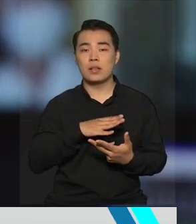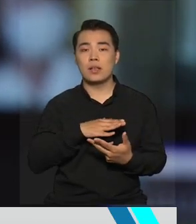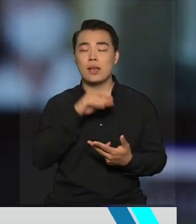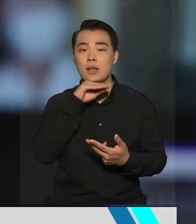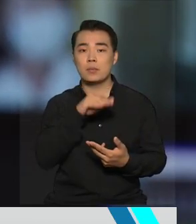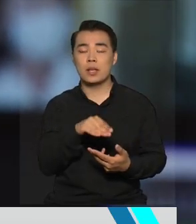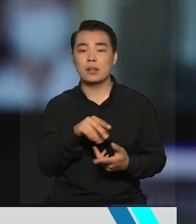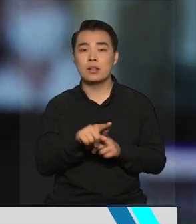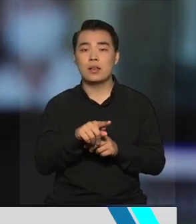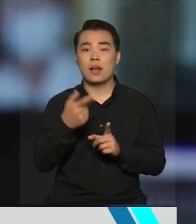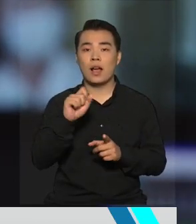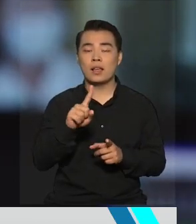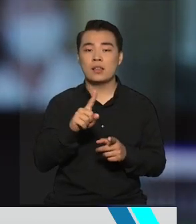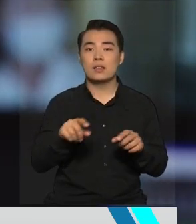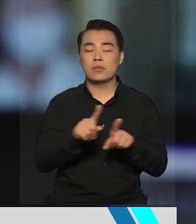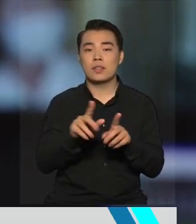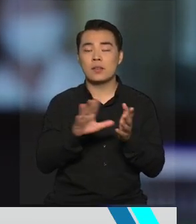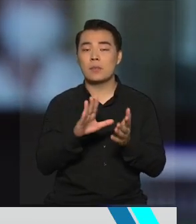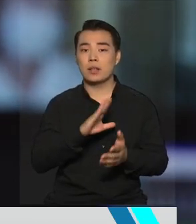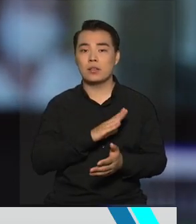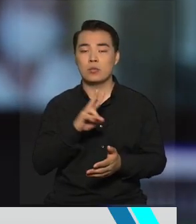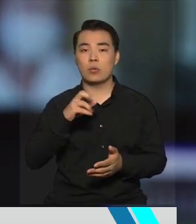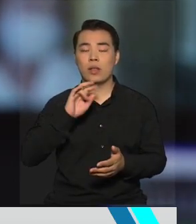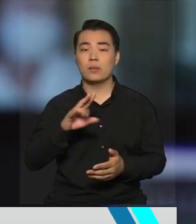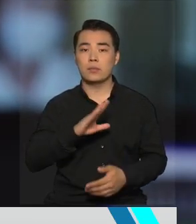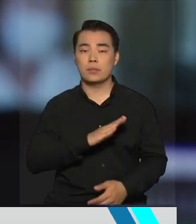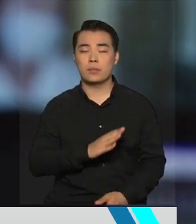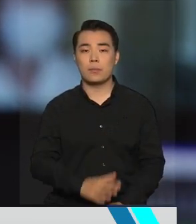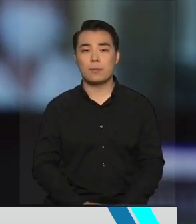нефтегазовой отрасли Нурлан Жумагулов. А мы продолжим наш эфир.